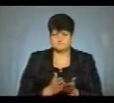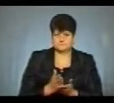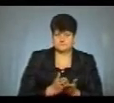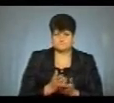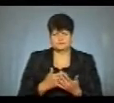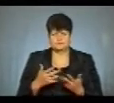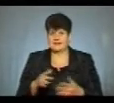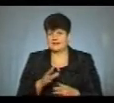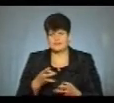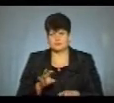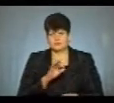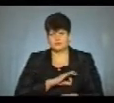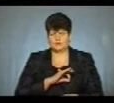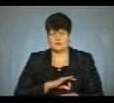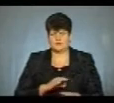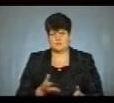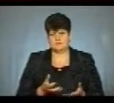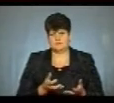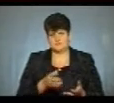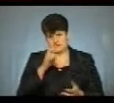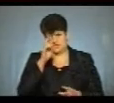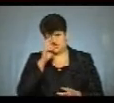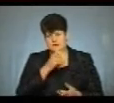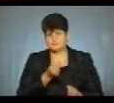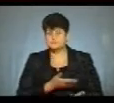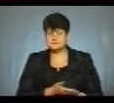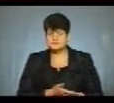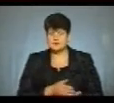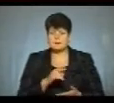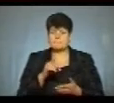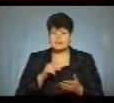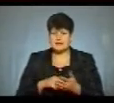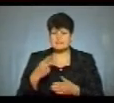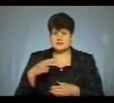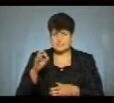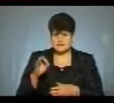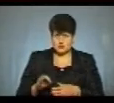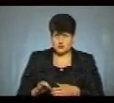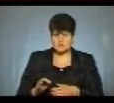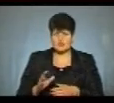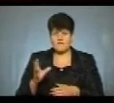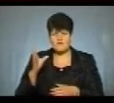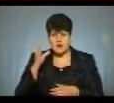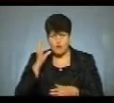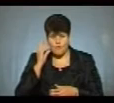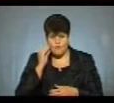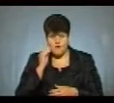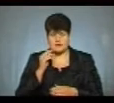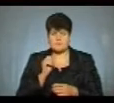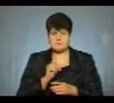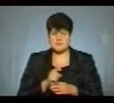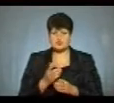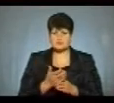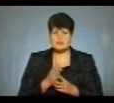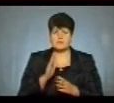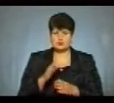не користуватися підтримкою держави. Тобто ми розуміємо, що питання 20% врахування при призначенні субсидії